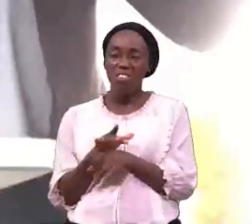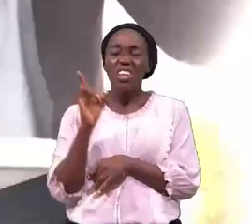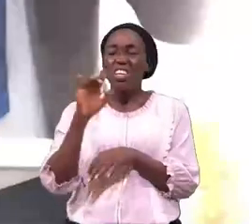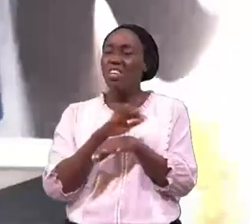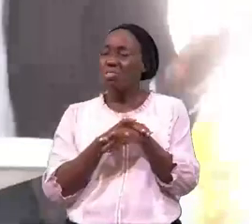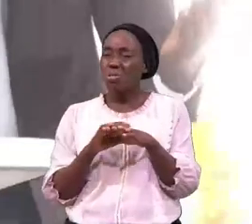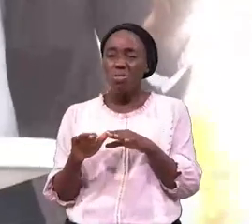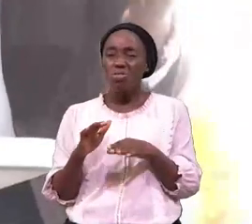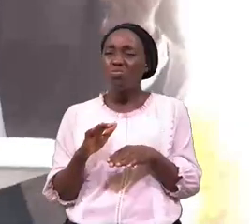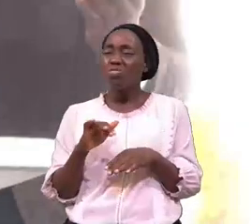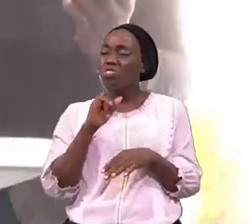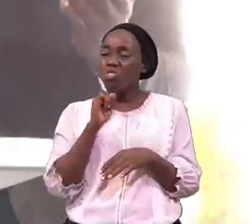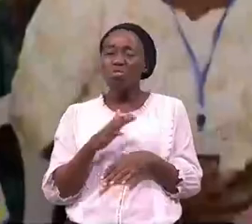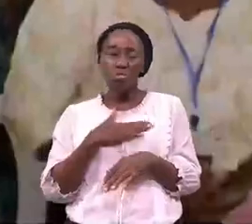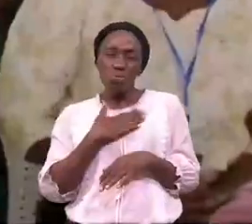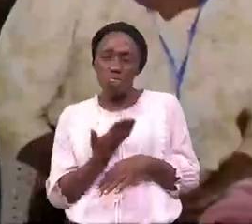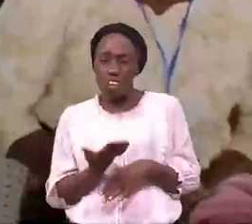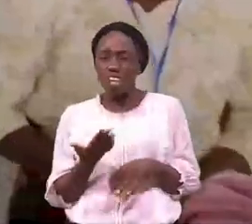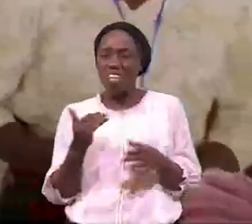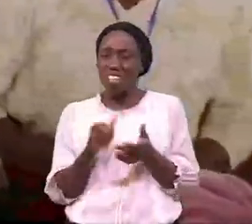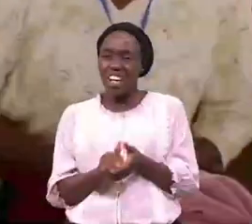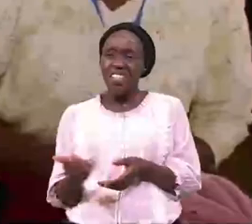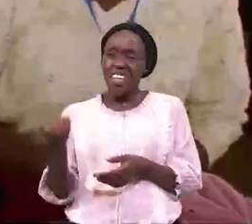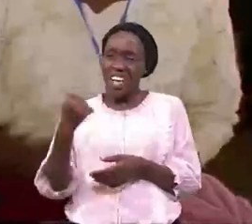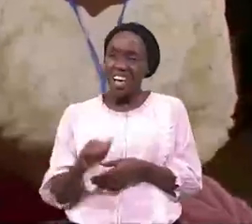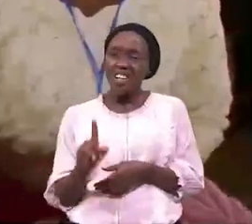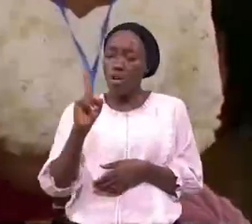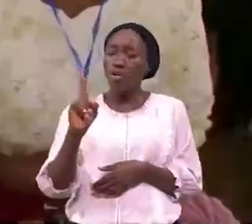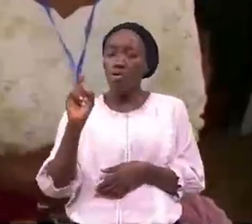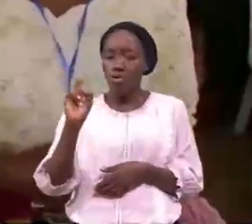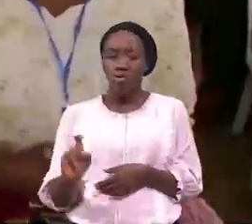Il ne veut pas que quelqu'un périsse. Ce n'est pas suffisant d'écouter tout ça.